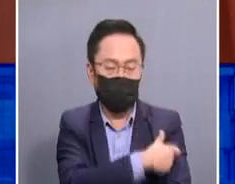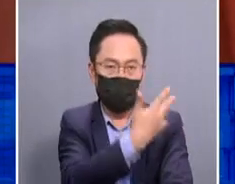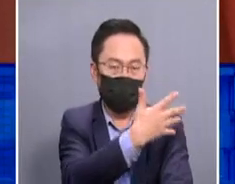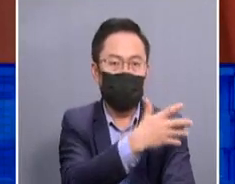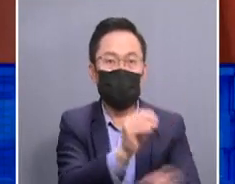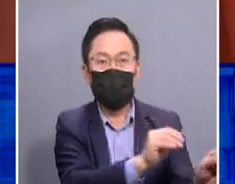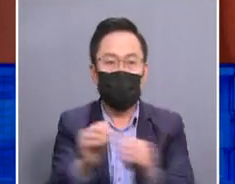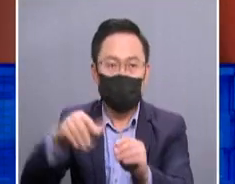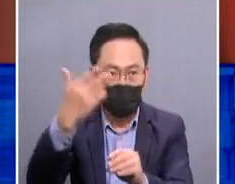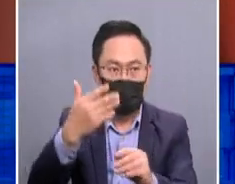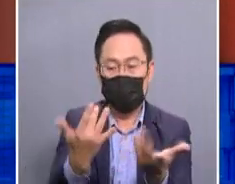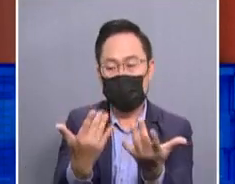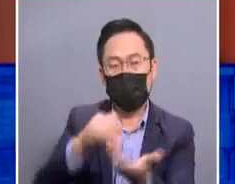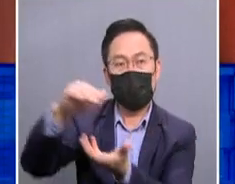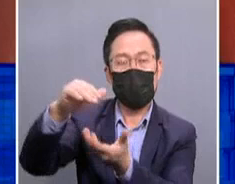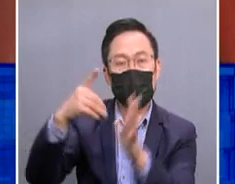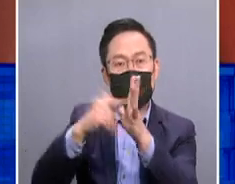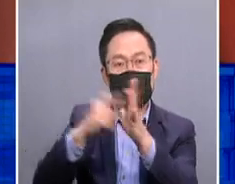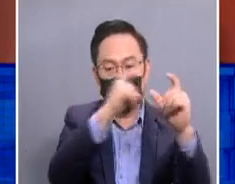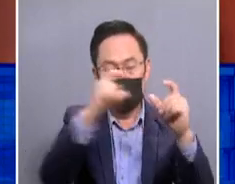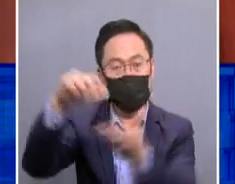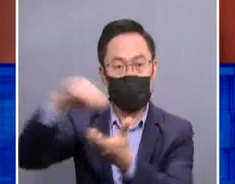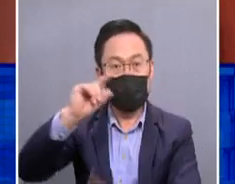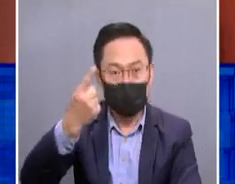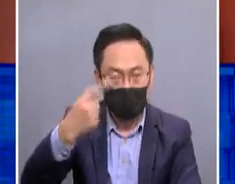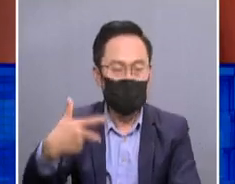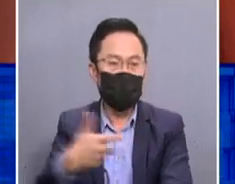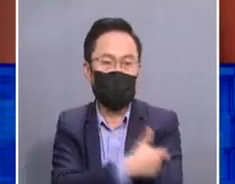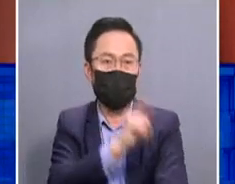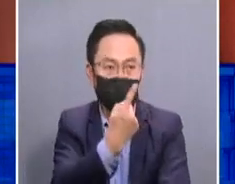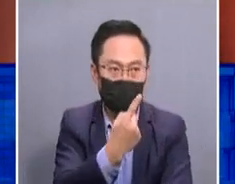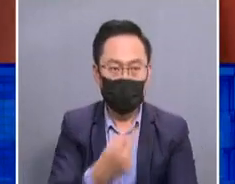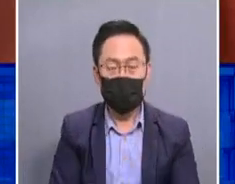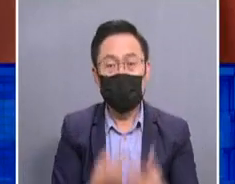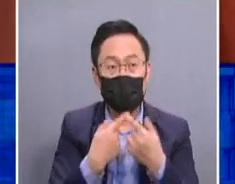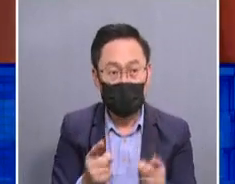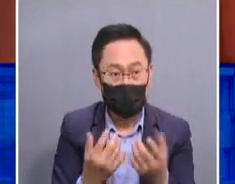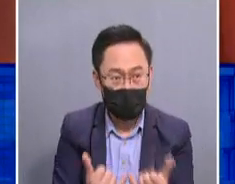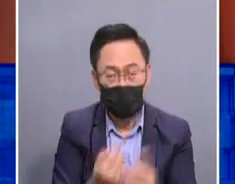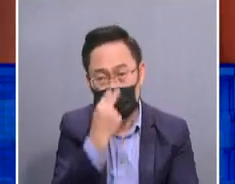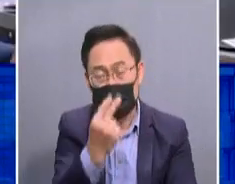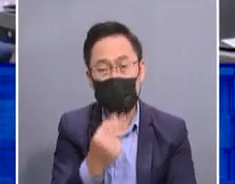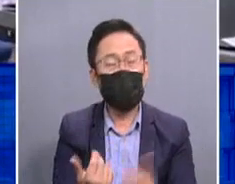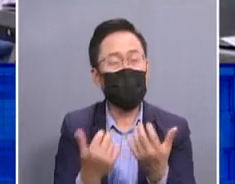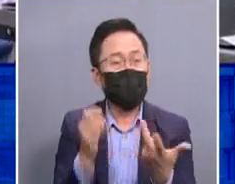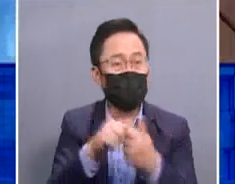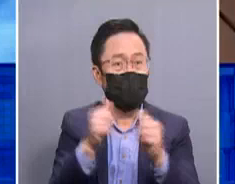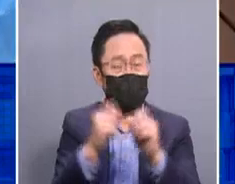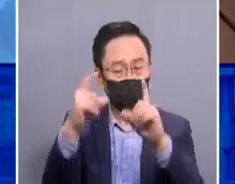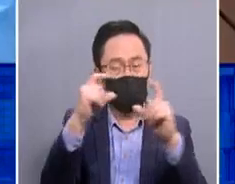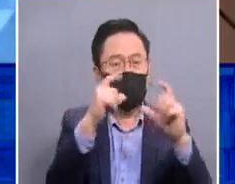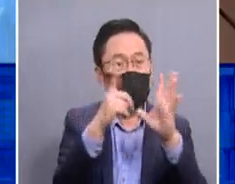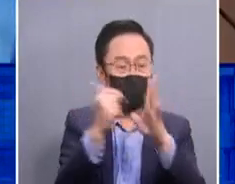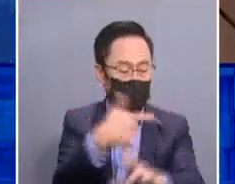การแพร่ระบาดเป็นอันดับหนึ่งนะคะซึ่งตามข้อเท็จจริงแล้วเนี่ยก็ต้องดูเรื่องของวัคซีนด้วยเพราะว่าวัคซีนยังไม่มาโดยวันนี้ท